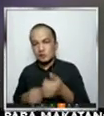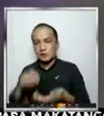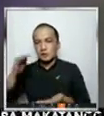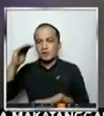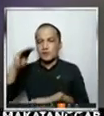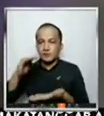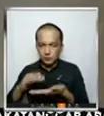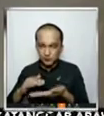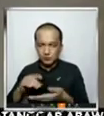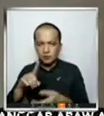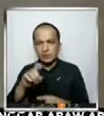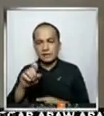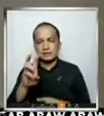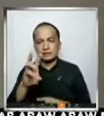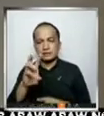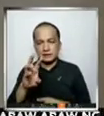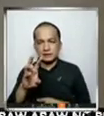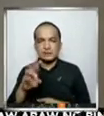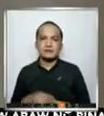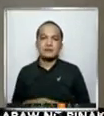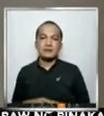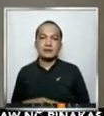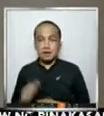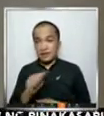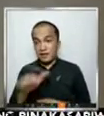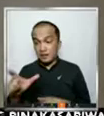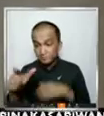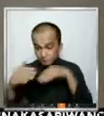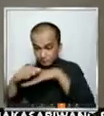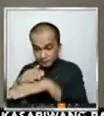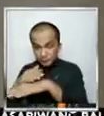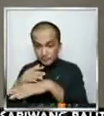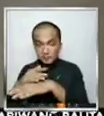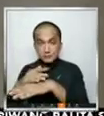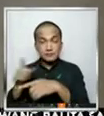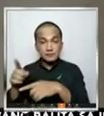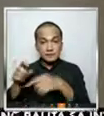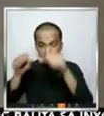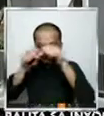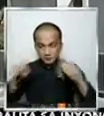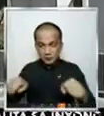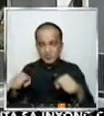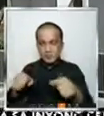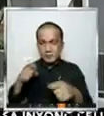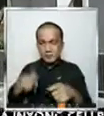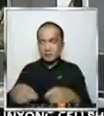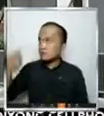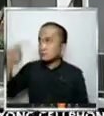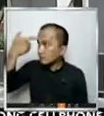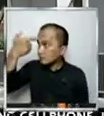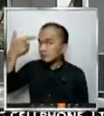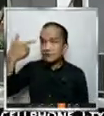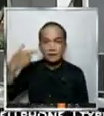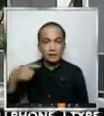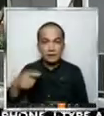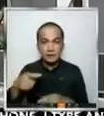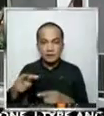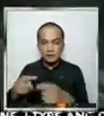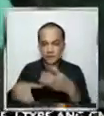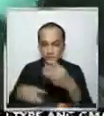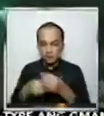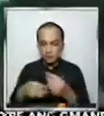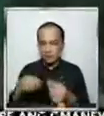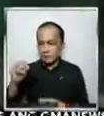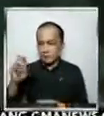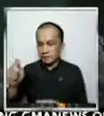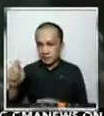na lamang. Lahat din ang papasok sa istasyon ay kailangan sumailalim sa thermal scanner. Bukod naman sa MRT at LRT, handa na